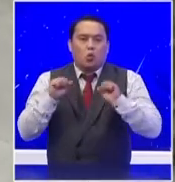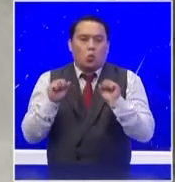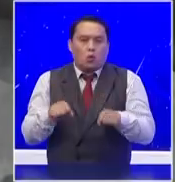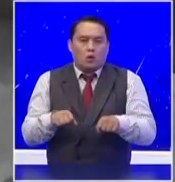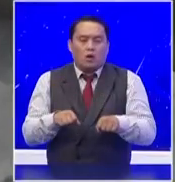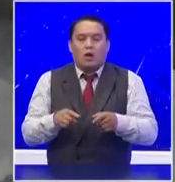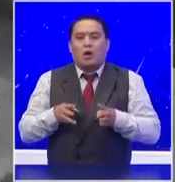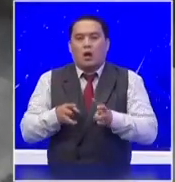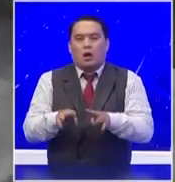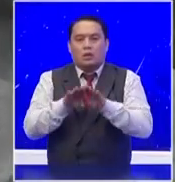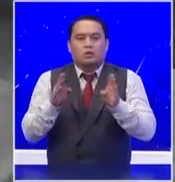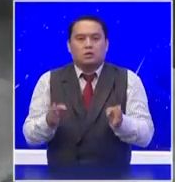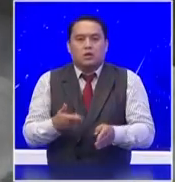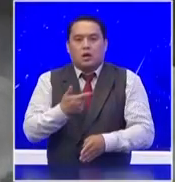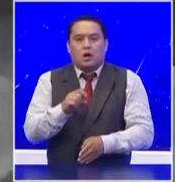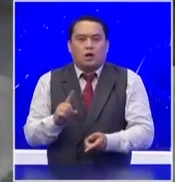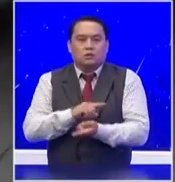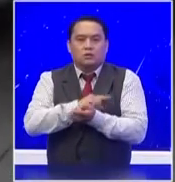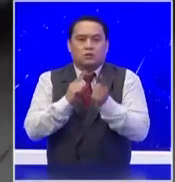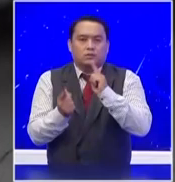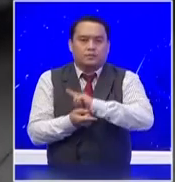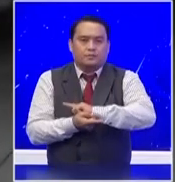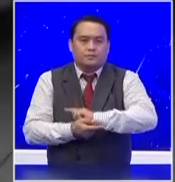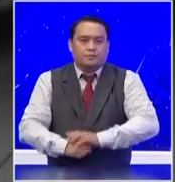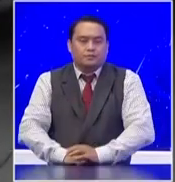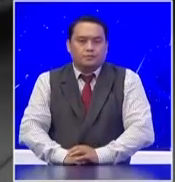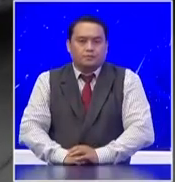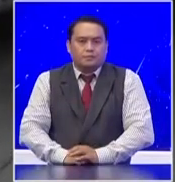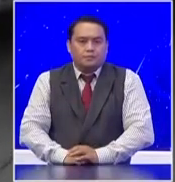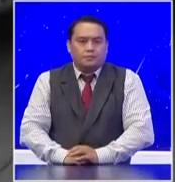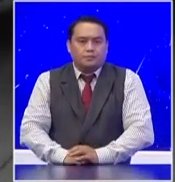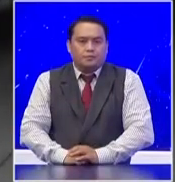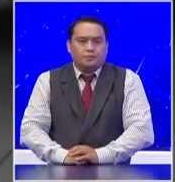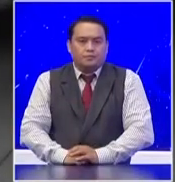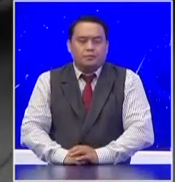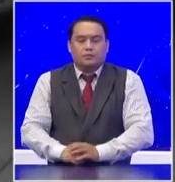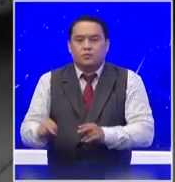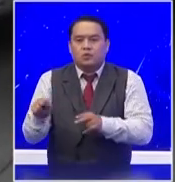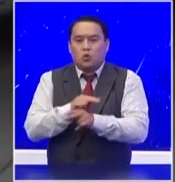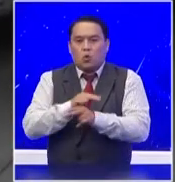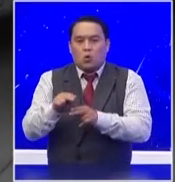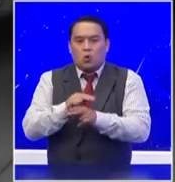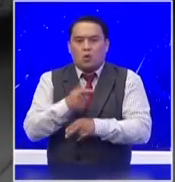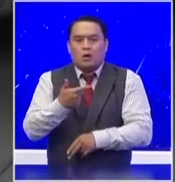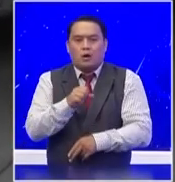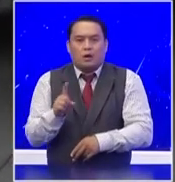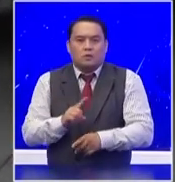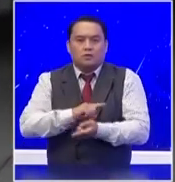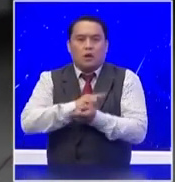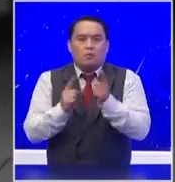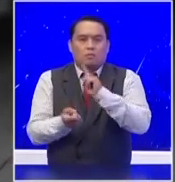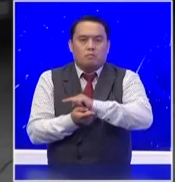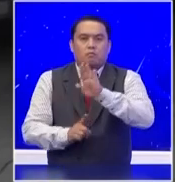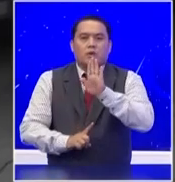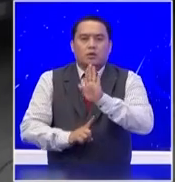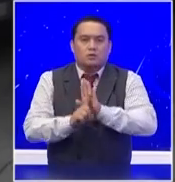Аталған қазандықты қатты отыннан газға ауыстырып жатыр. Осы 3-ші контейнерді реконструкцияны перевод газға бастадық. Бүгінгі